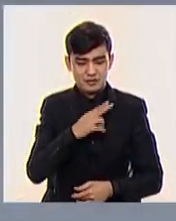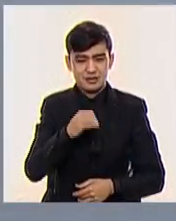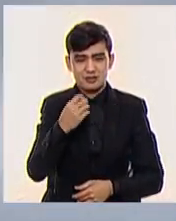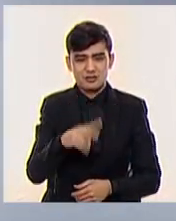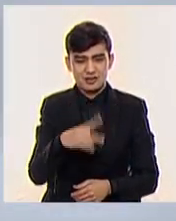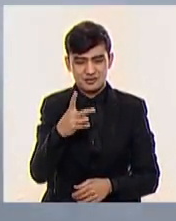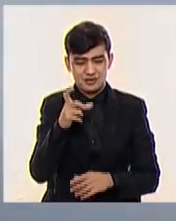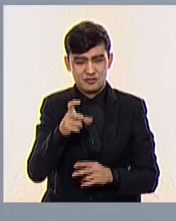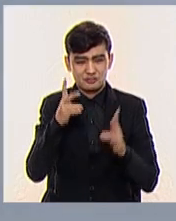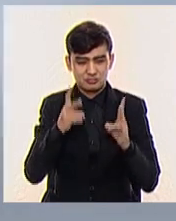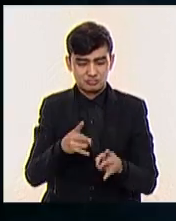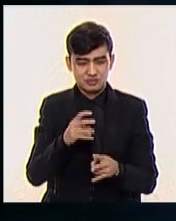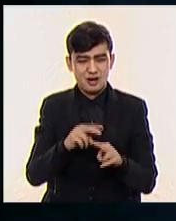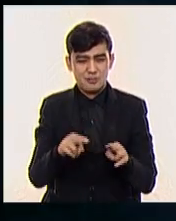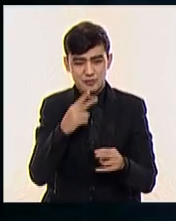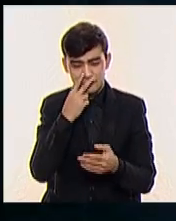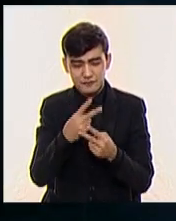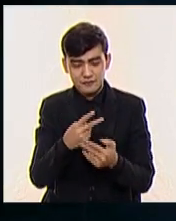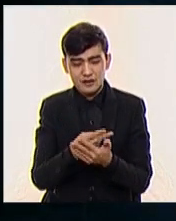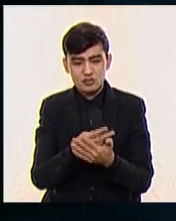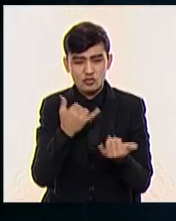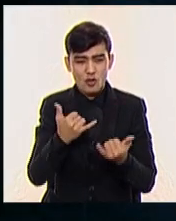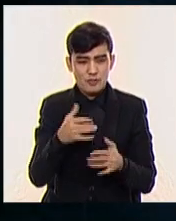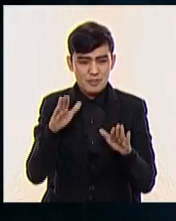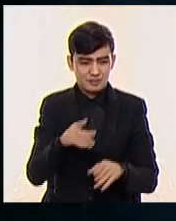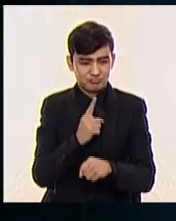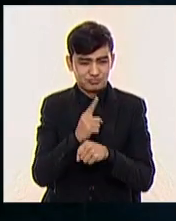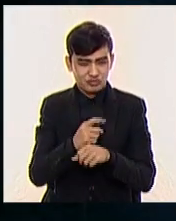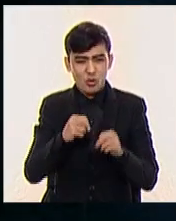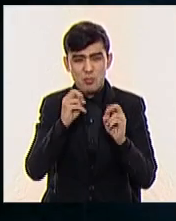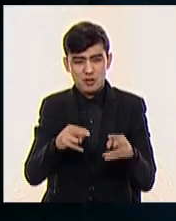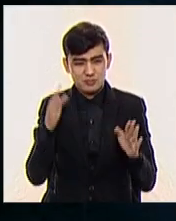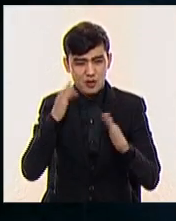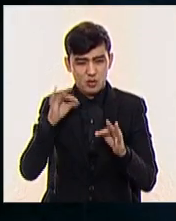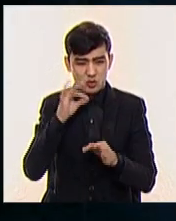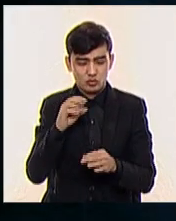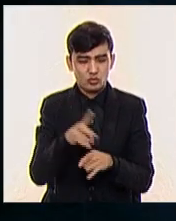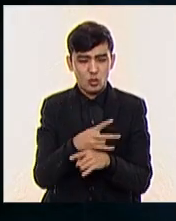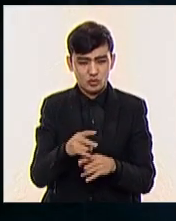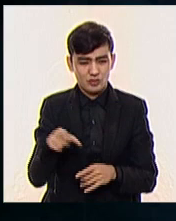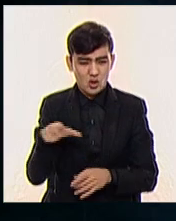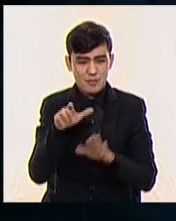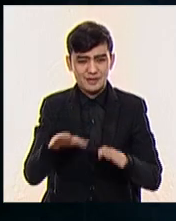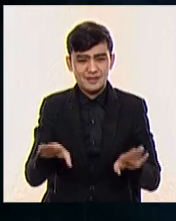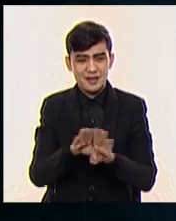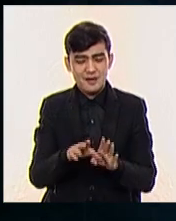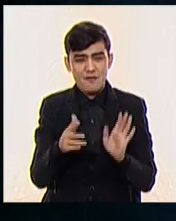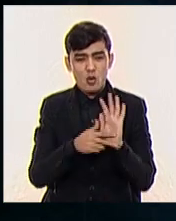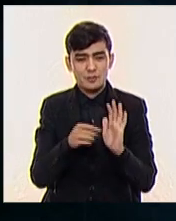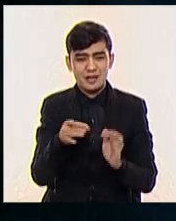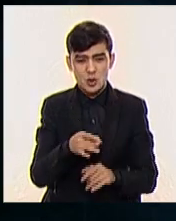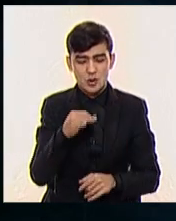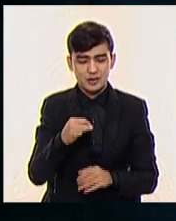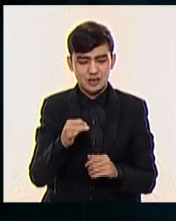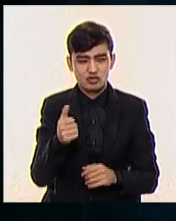22 получили травмы. Вот так выглядела сегодня карта предупреждения об опасных погодных явлениях. Ночью трассы были закрыты в 8 регионах, с